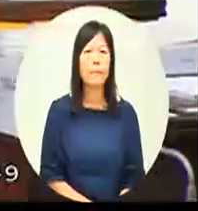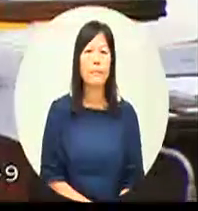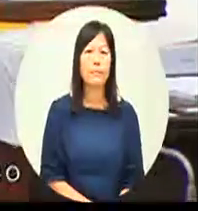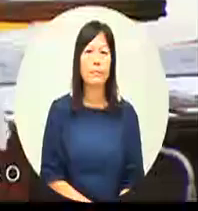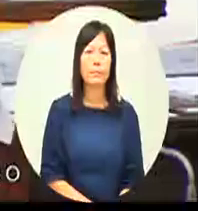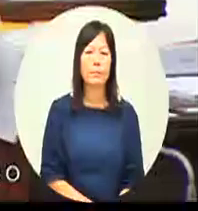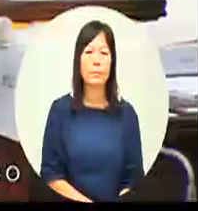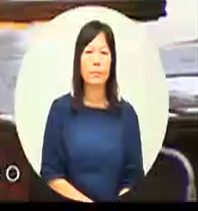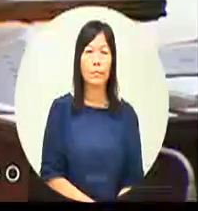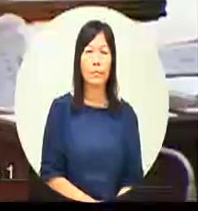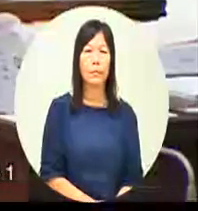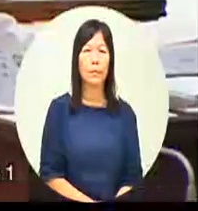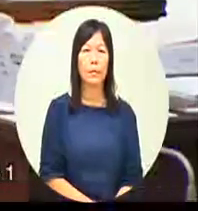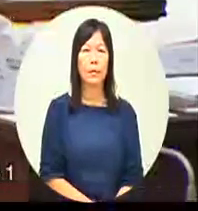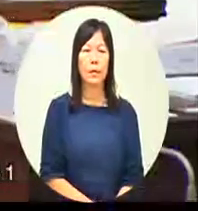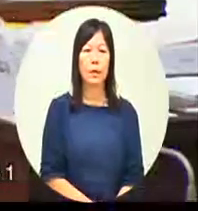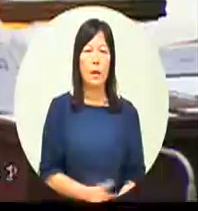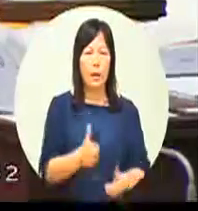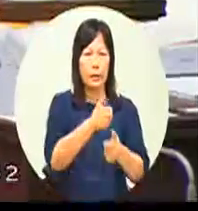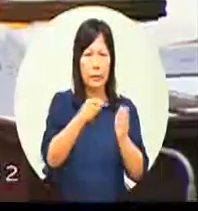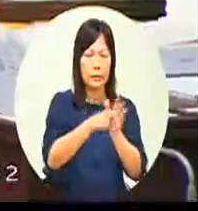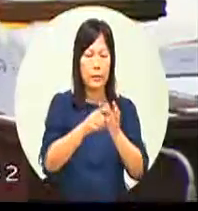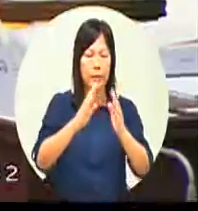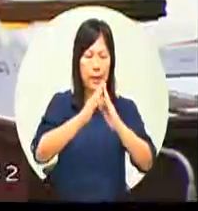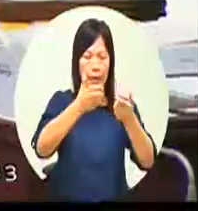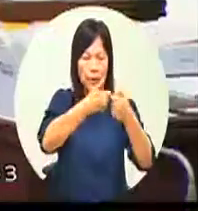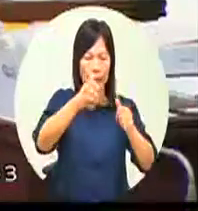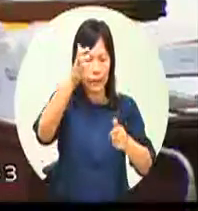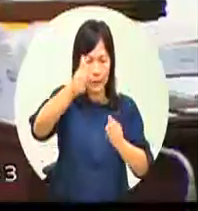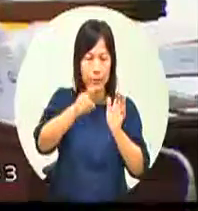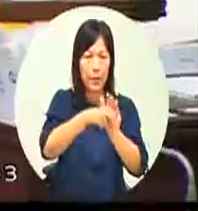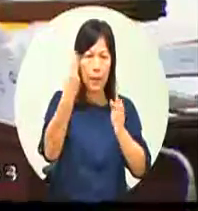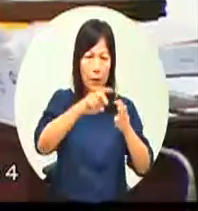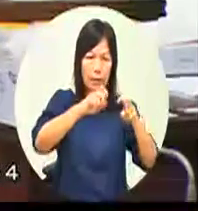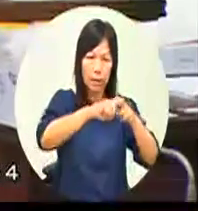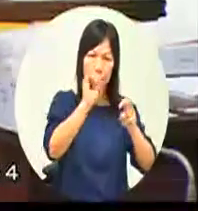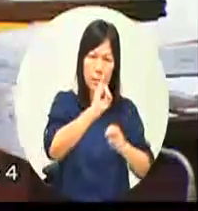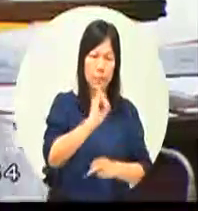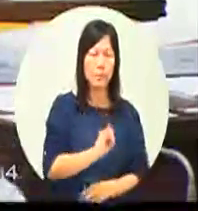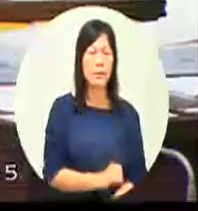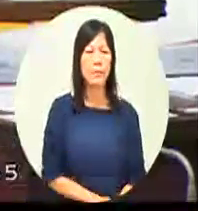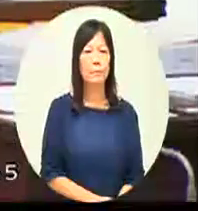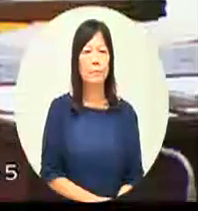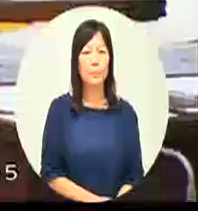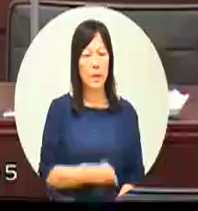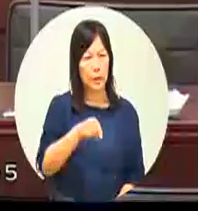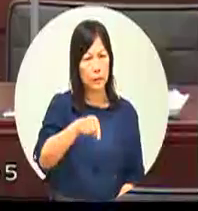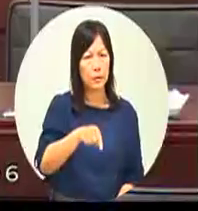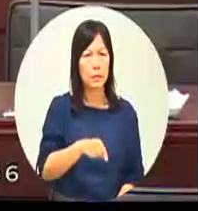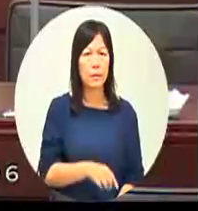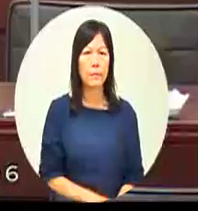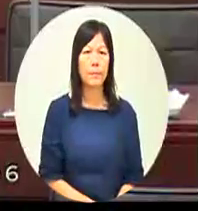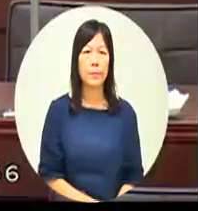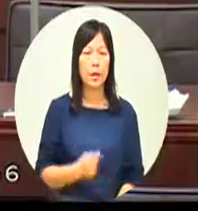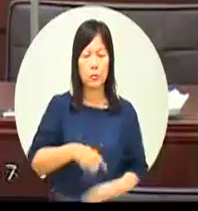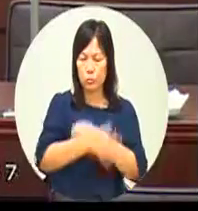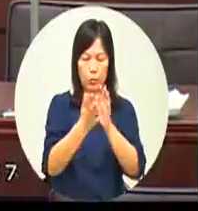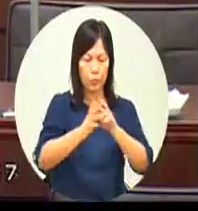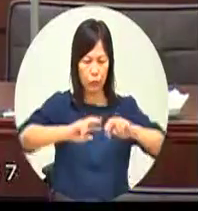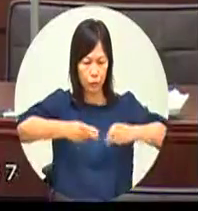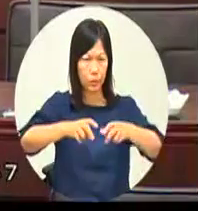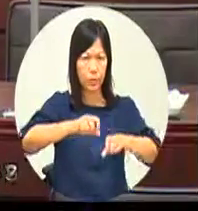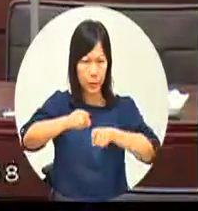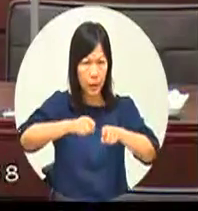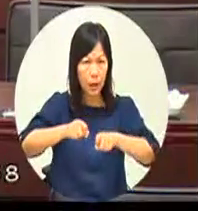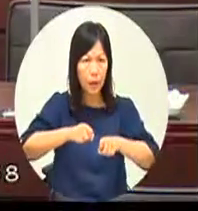答。 好，谢谢议长，谢谢李议员。这个部分，这个、部分是整个修正案基本上